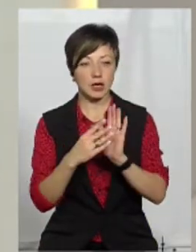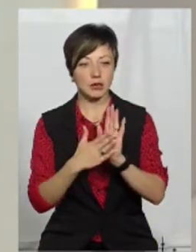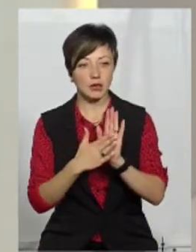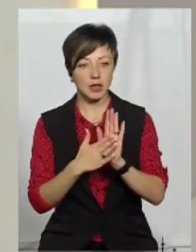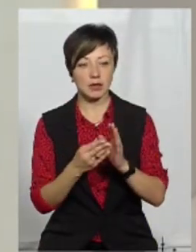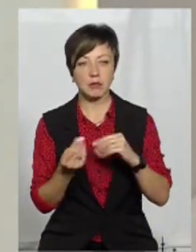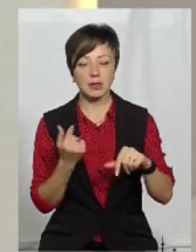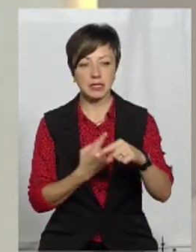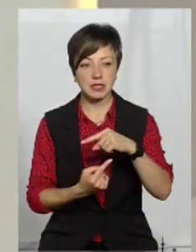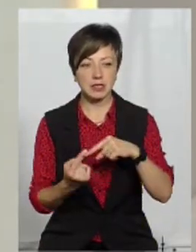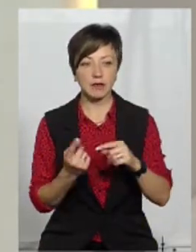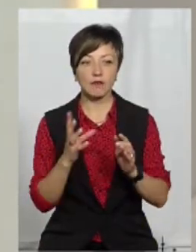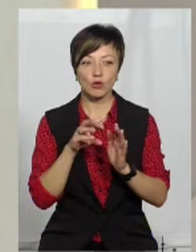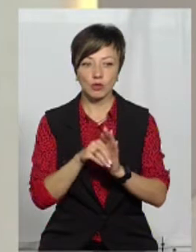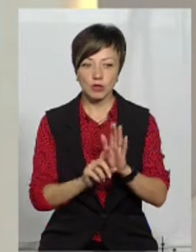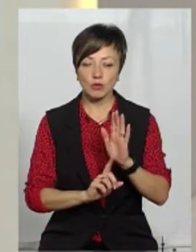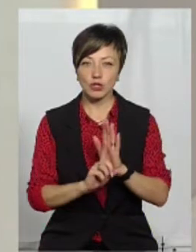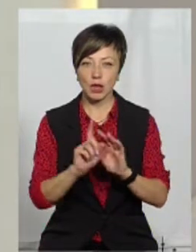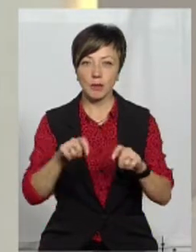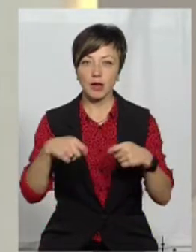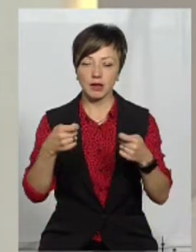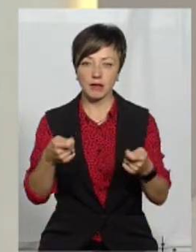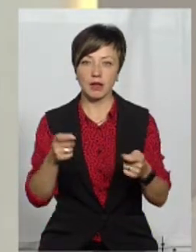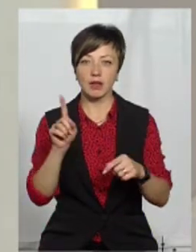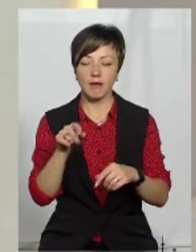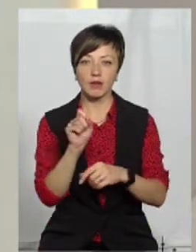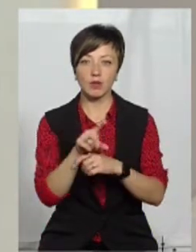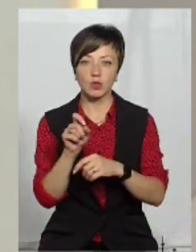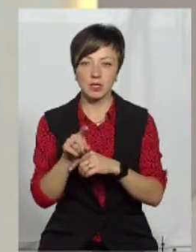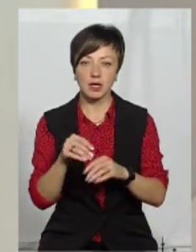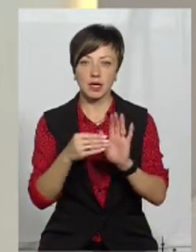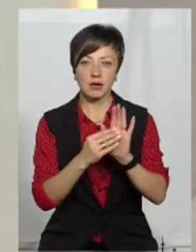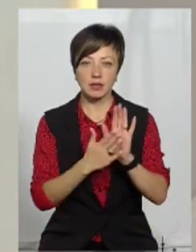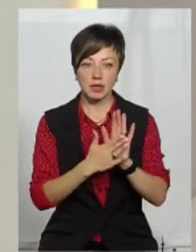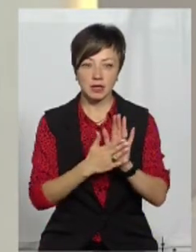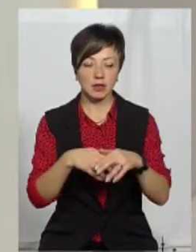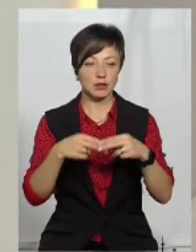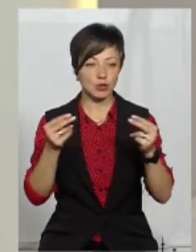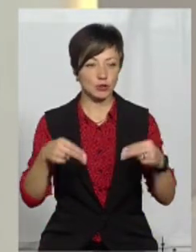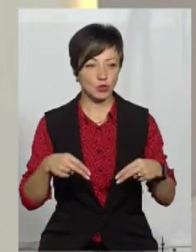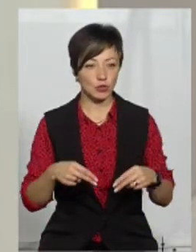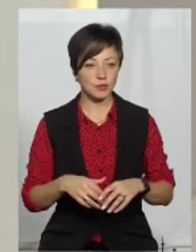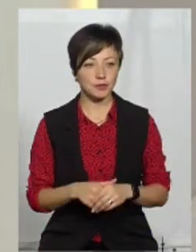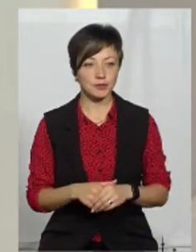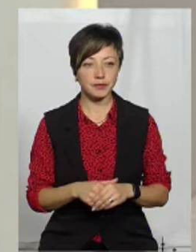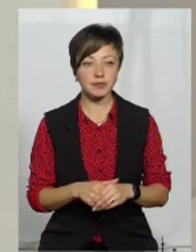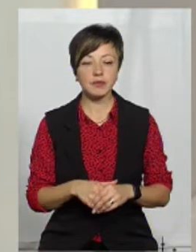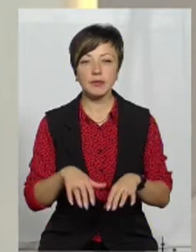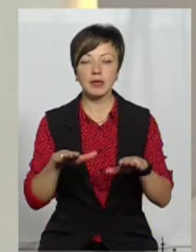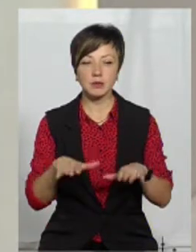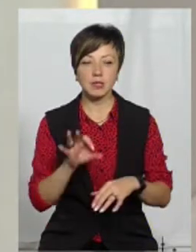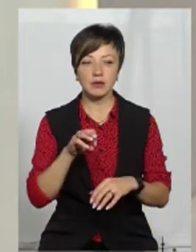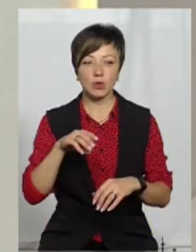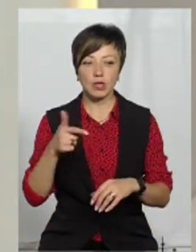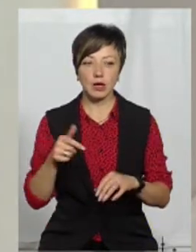реєструвати бізнес. В тому числі ми вже почали передавати навіть функції реєстрації актів цивільного стану. І місцеві ОТГ з